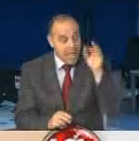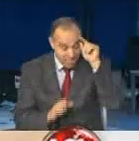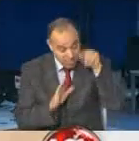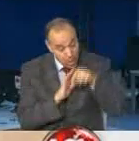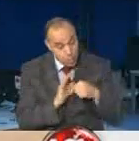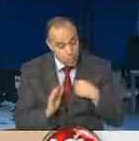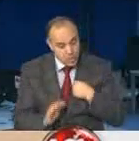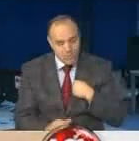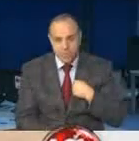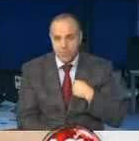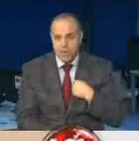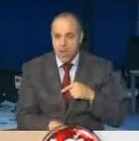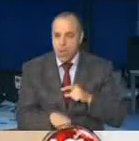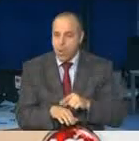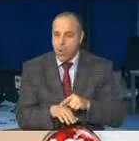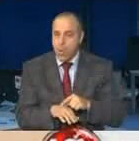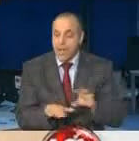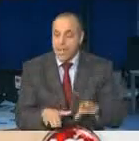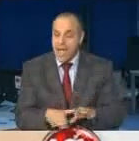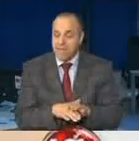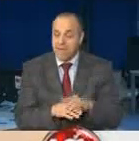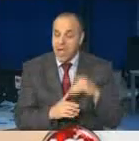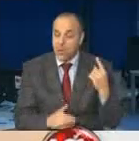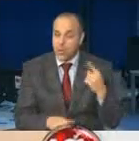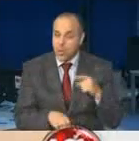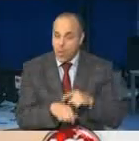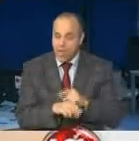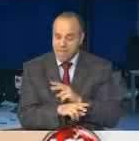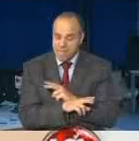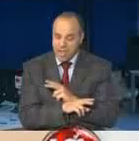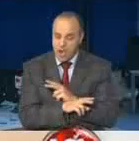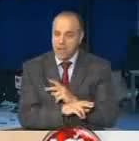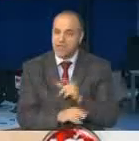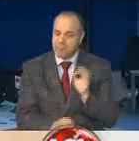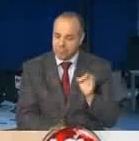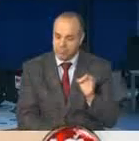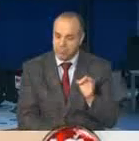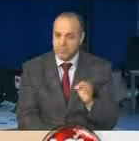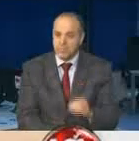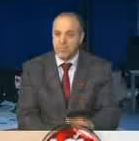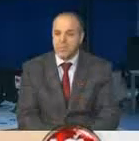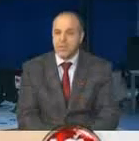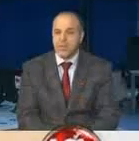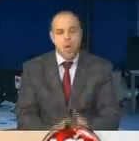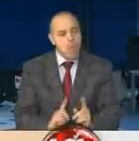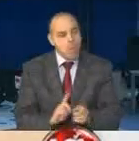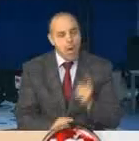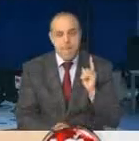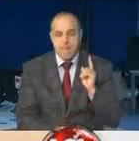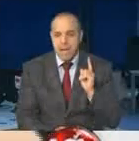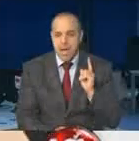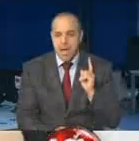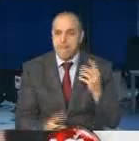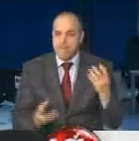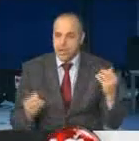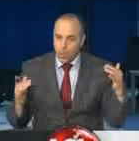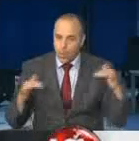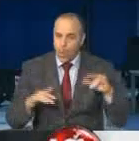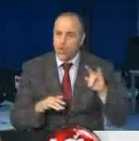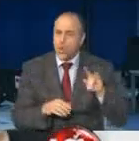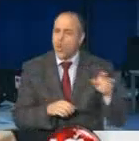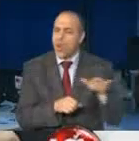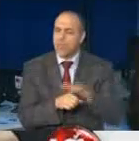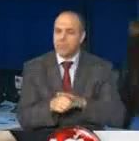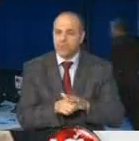الداخلية والوقت نتاع المهرجان نتاع توزر جاي وقت العطلة المدرسية دونك أهم دونك برشا الناس باش يجيو حتى النزول